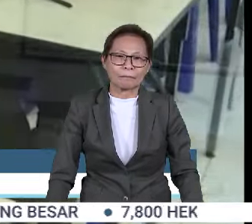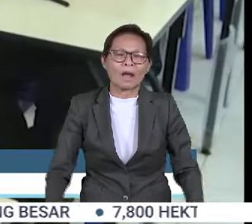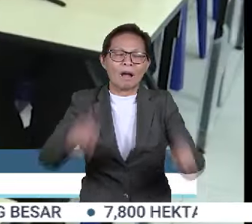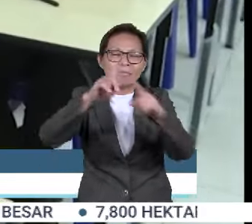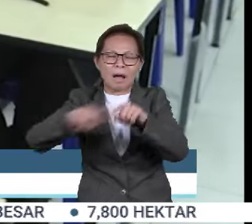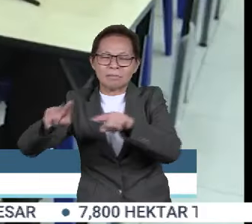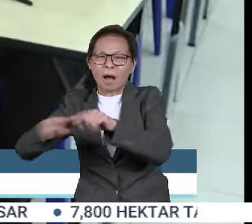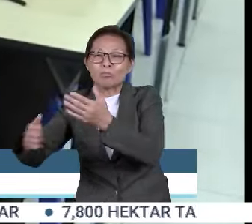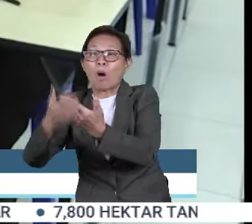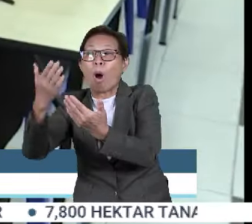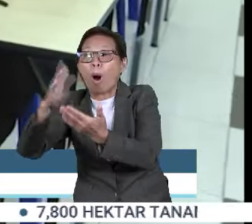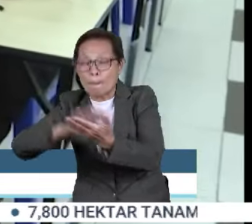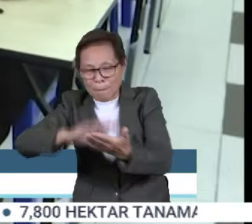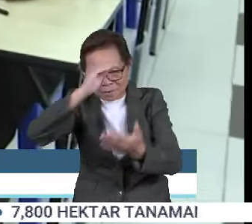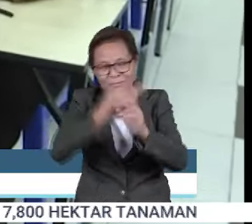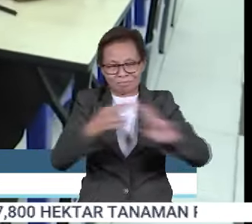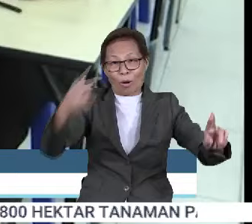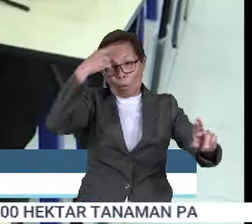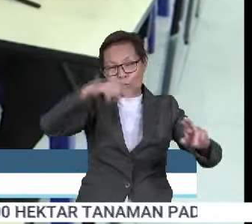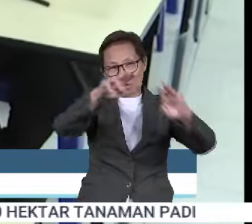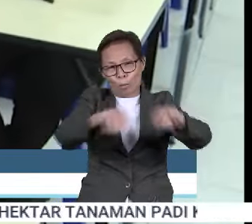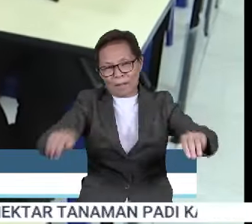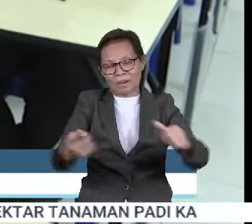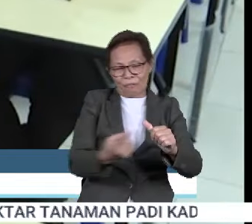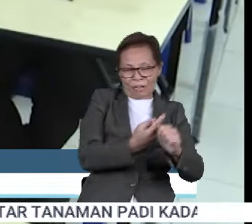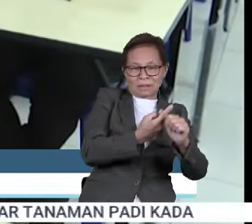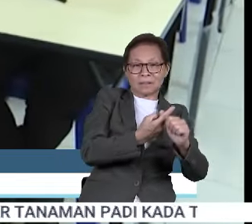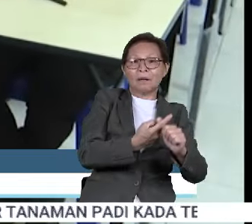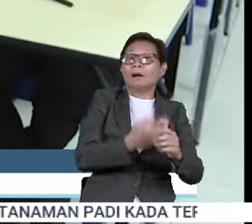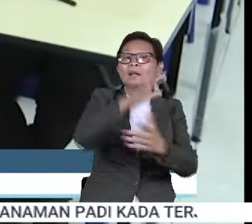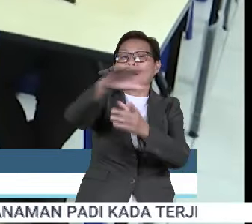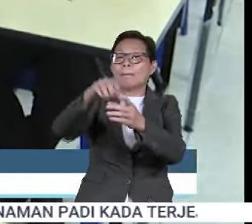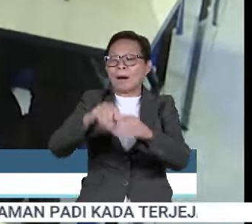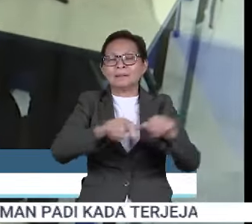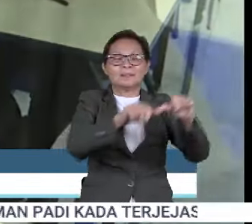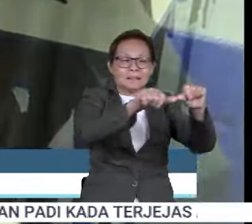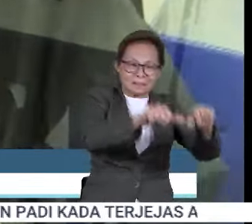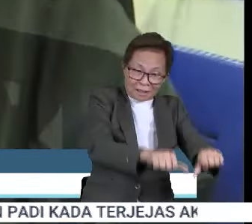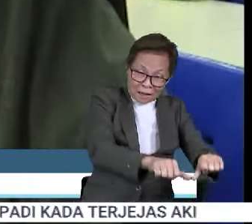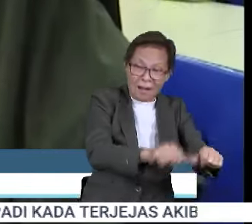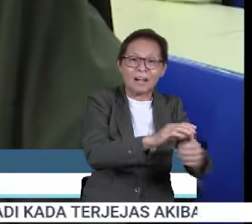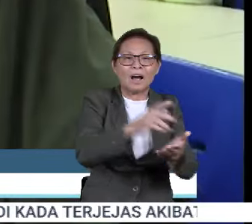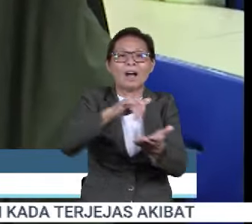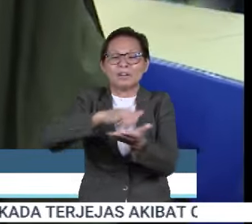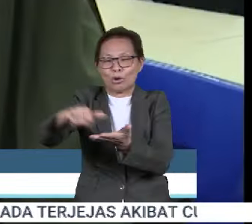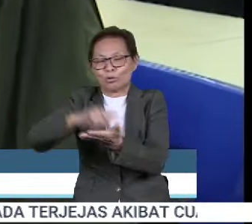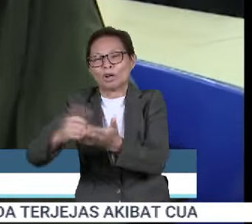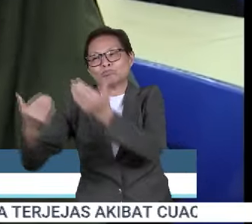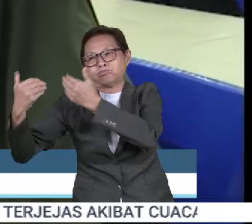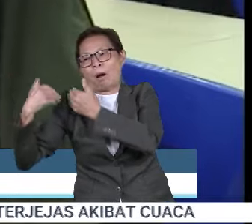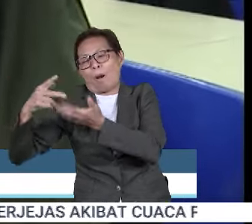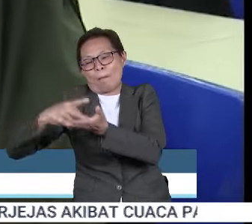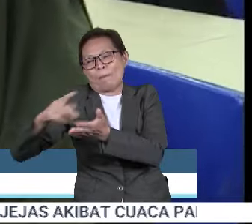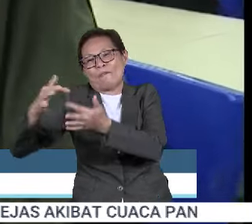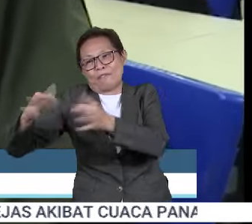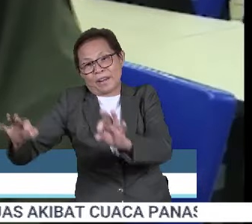Pelbagai kemudahan pembelajaran disedia kepada pelajar PETAMA. Ini termasuk tempat tinggal dan kos yuran ditanggung sepenuhnya.